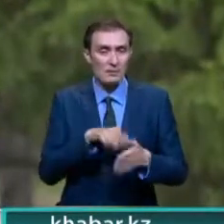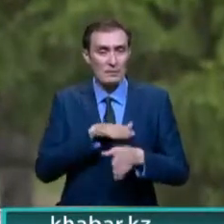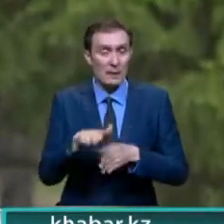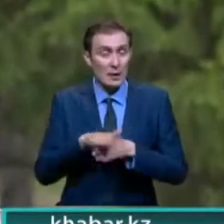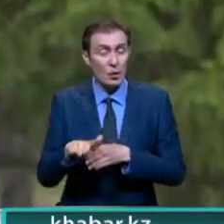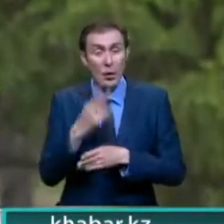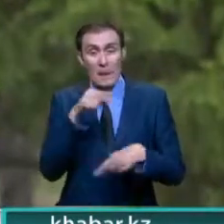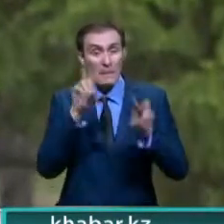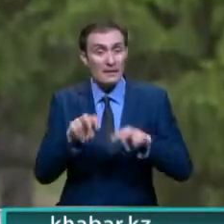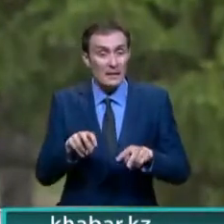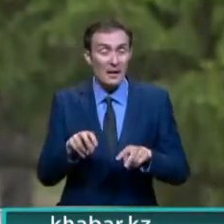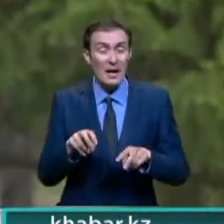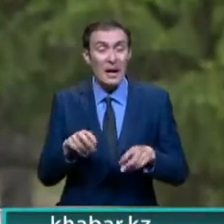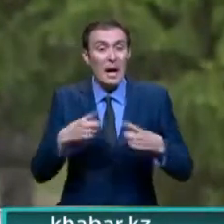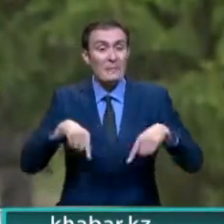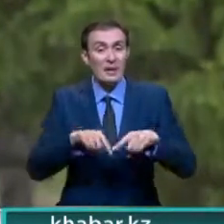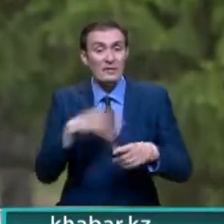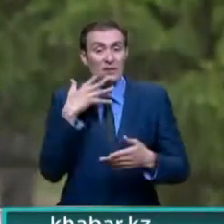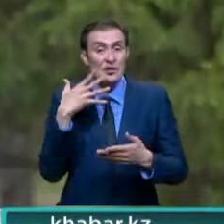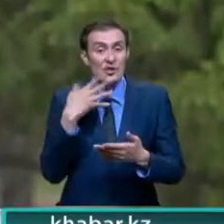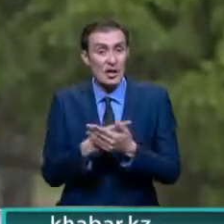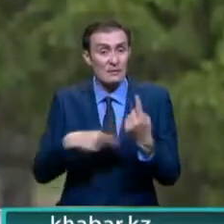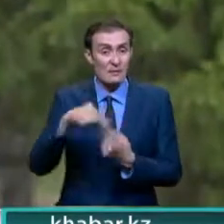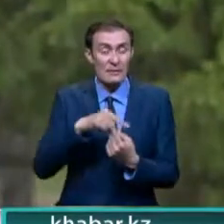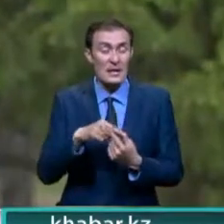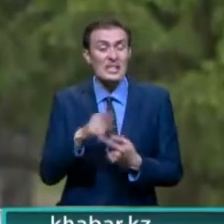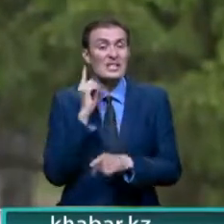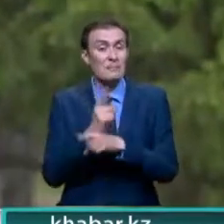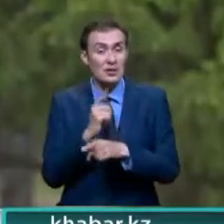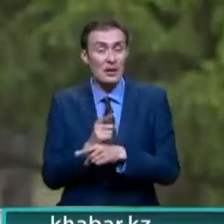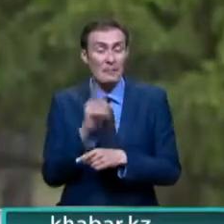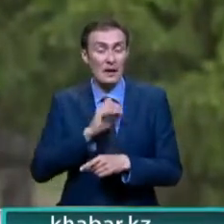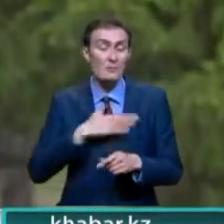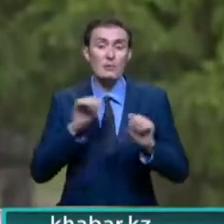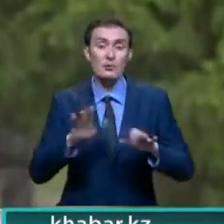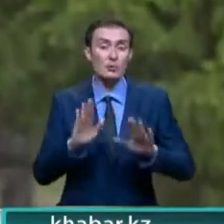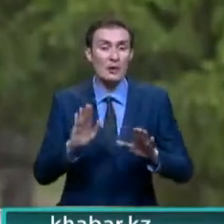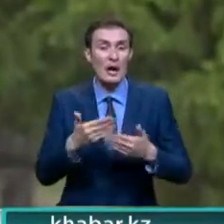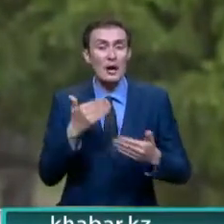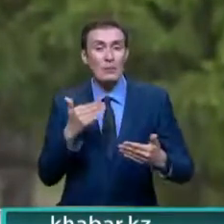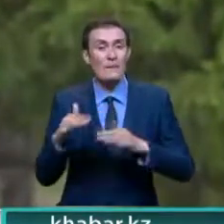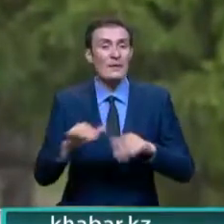Однако проверка объектов частного предпринимательства сейчас запрещена из-за моратория. Мы можем проводить лишь профилактические работы.